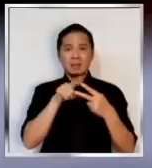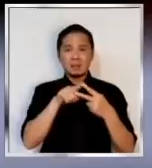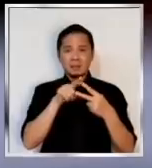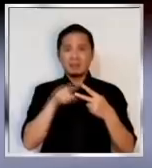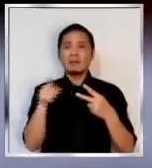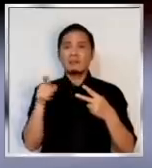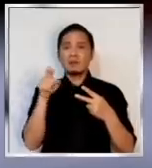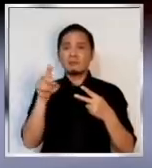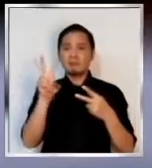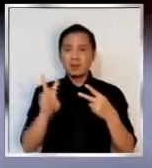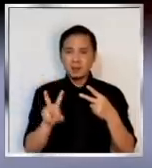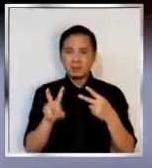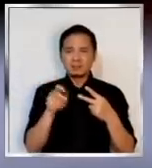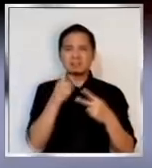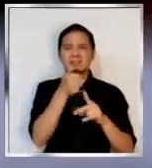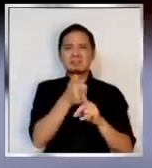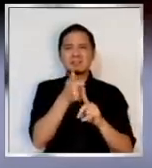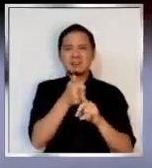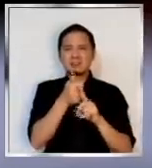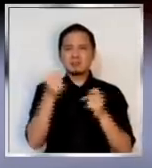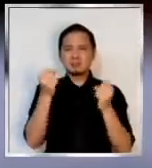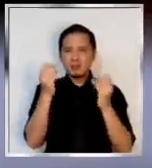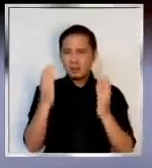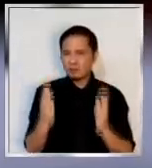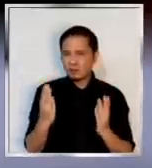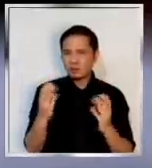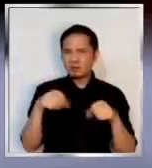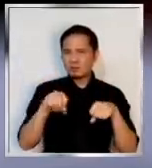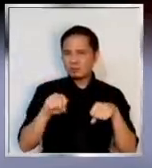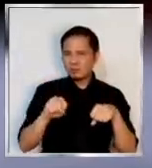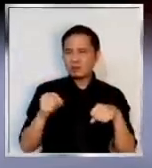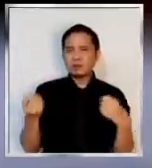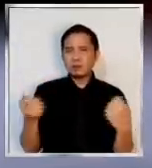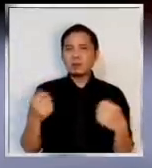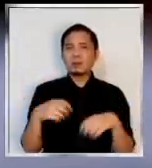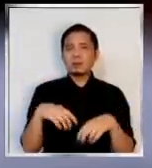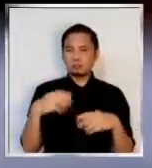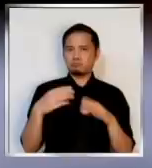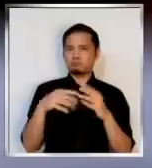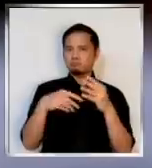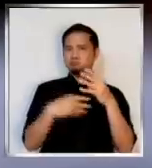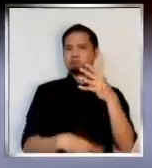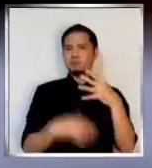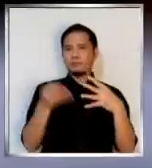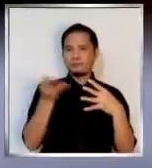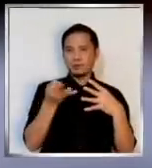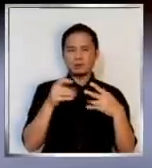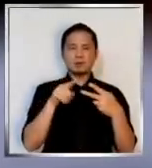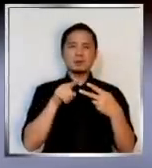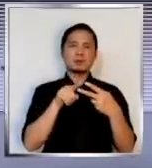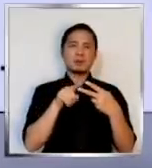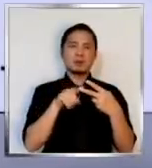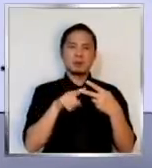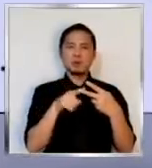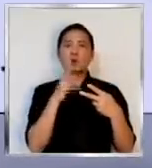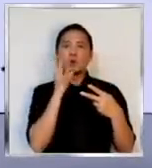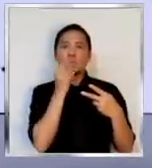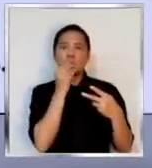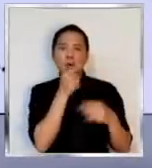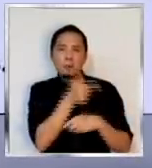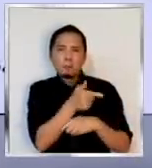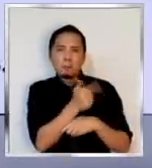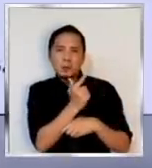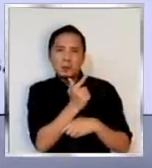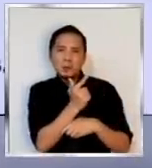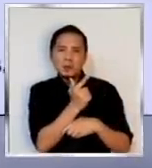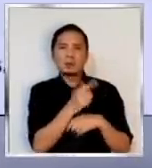may mahabang criminal record. Si Reyes naman na sinasabing gunman, ngayon lang daw na monitor ng mga pulis sa lungsod. May pabuyang